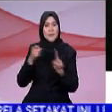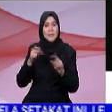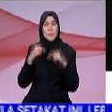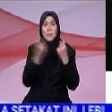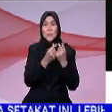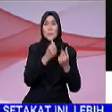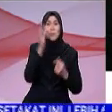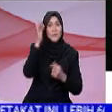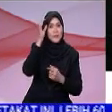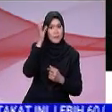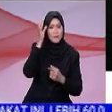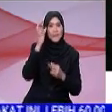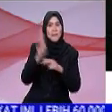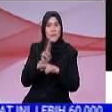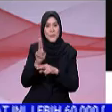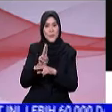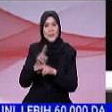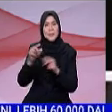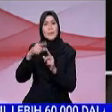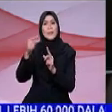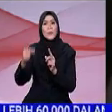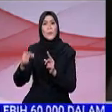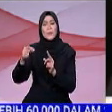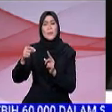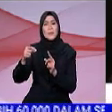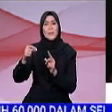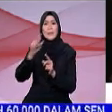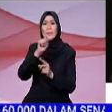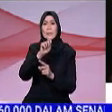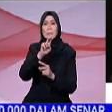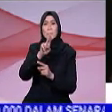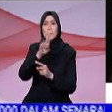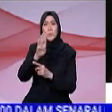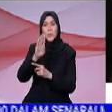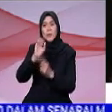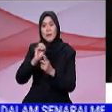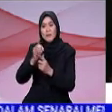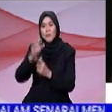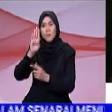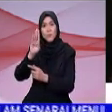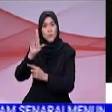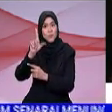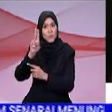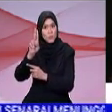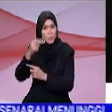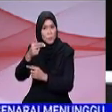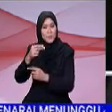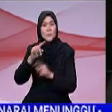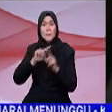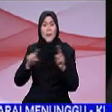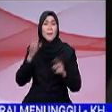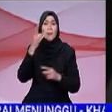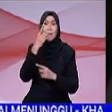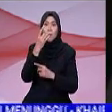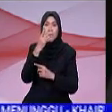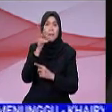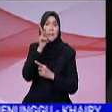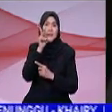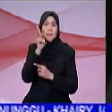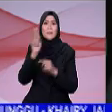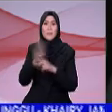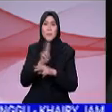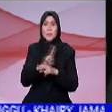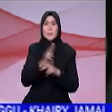kaum Cina menggunakan daun puluh atau daun tebu. Tapi di Alustar, ketupat daun pandan